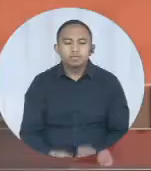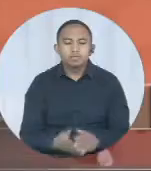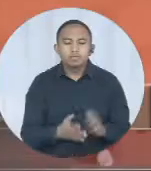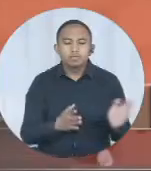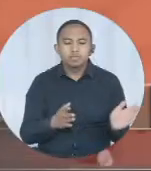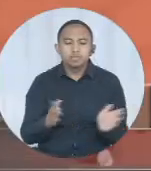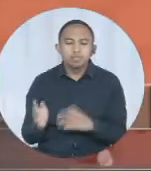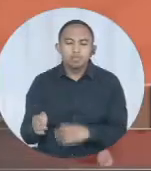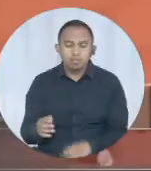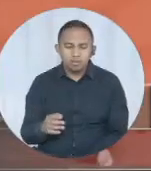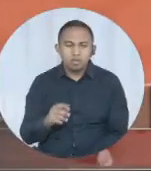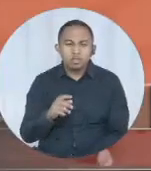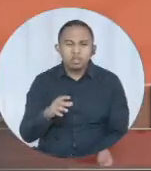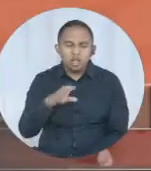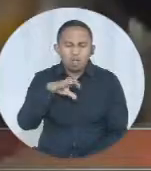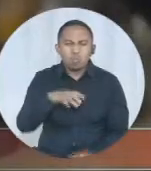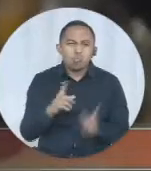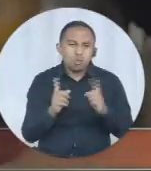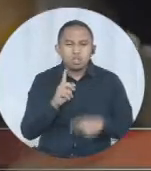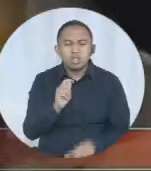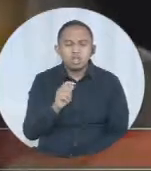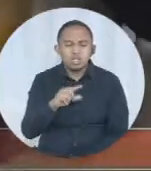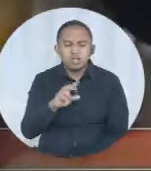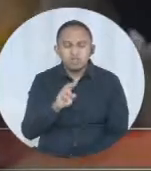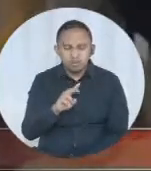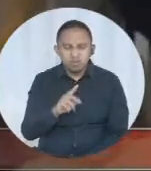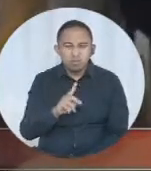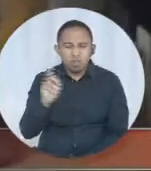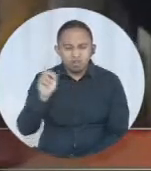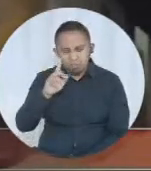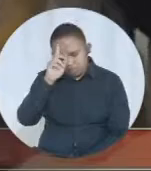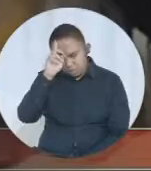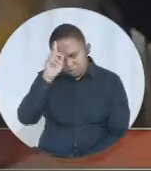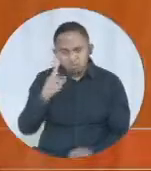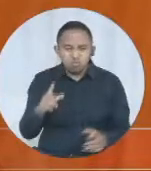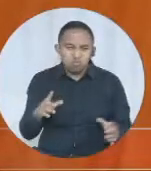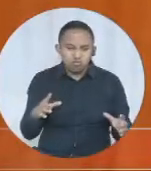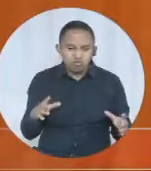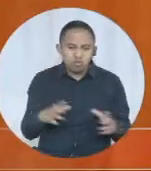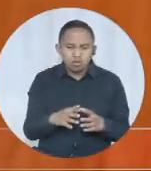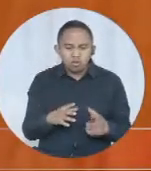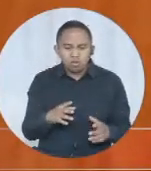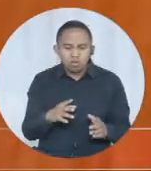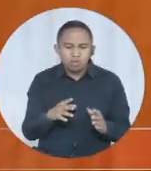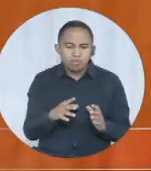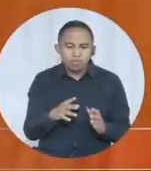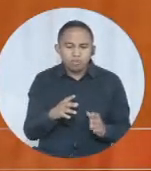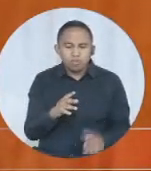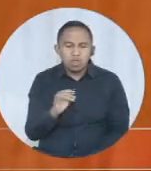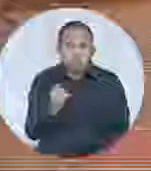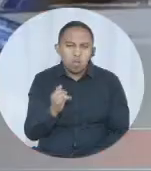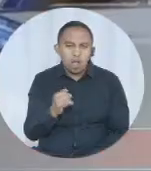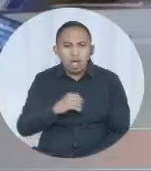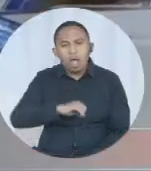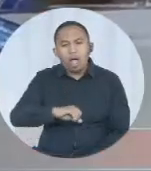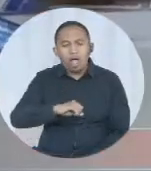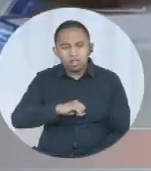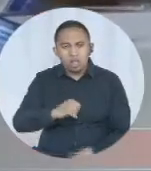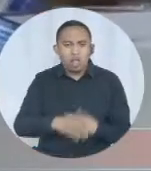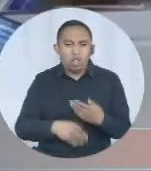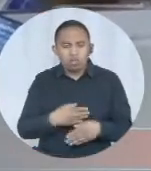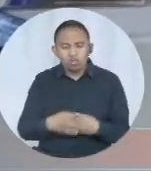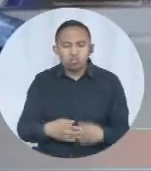na ny tanora malagasy vonona. Tao anatin'ity fivoriana ity no nandinihina ireo asa ho tanterahin'ny antoko amin'izao fotoana